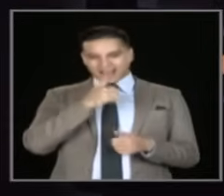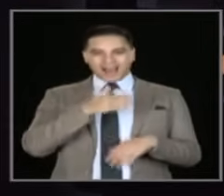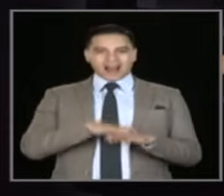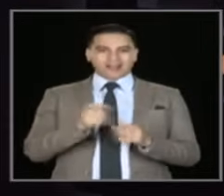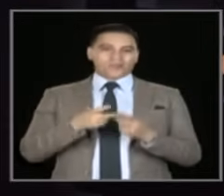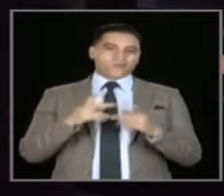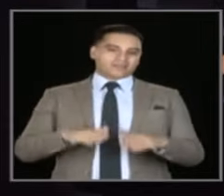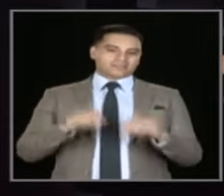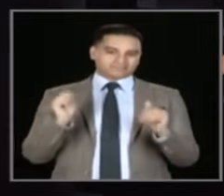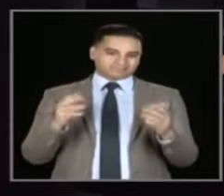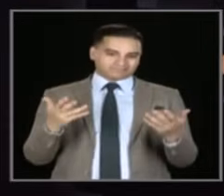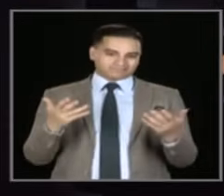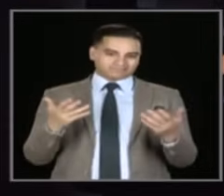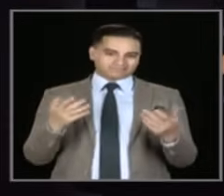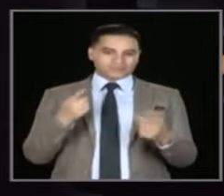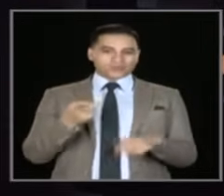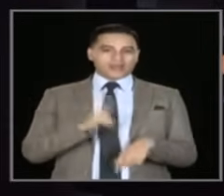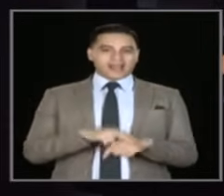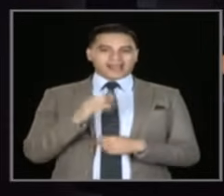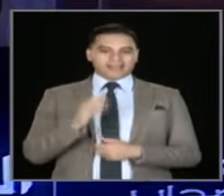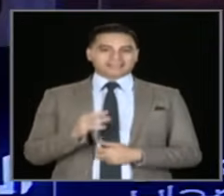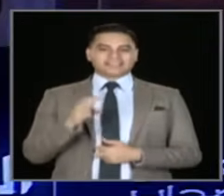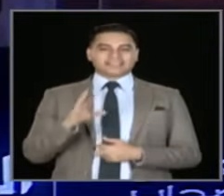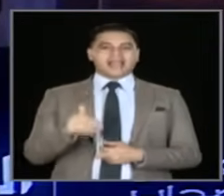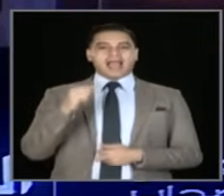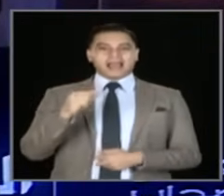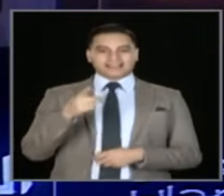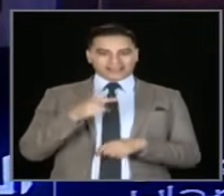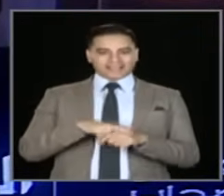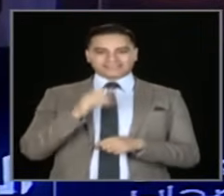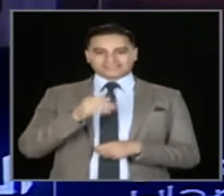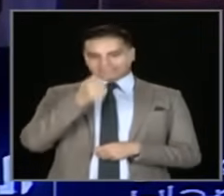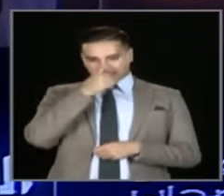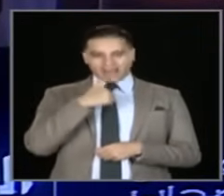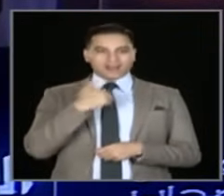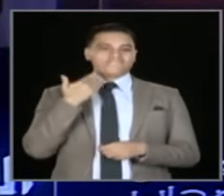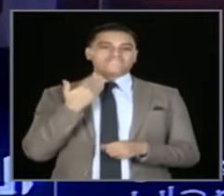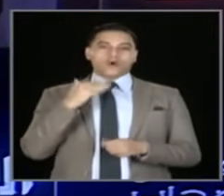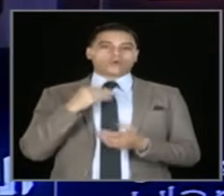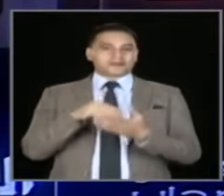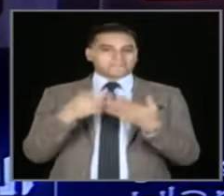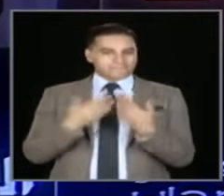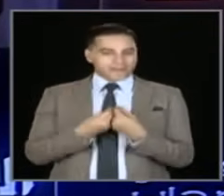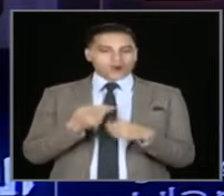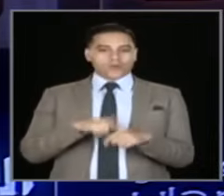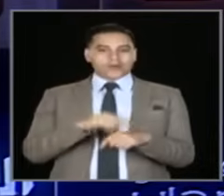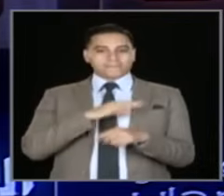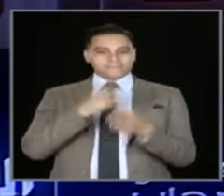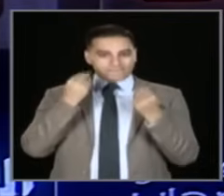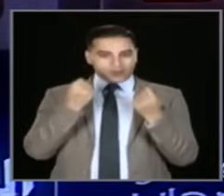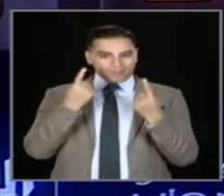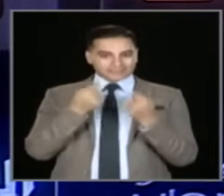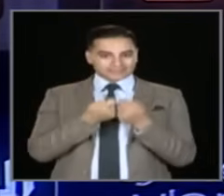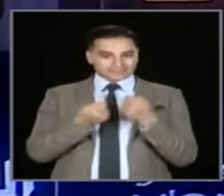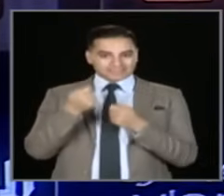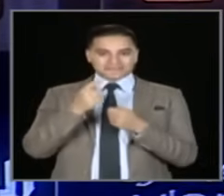البطولة. جهاد اكيد انت كمان زعلانة. طبعا فخورة ان احنا شاركنا، على الاقل ان احنا كسبنا معلومات اكتر.